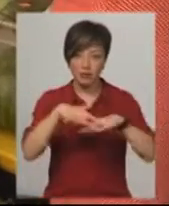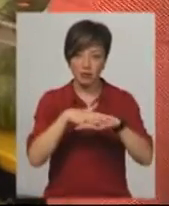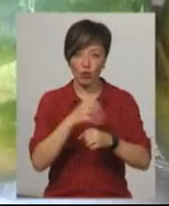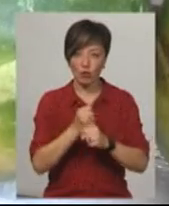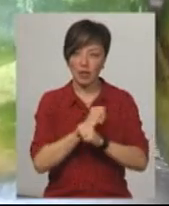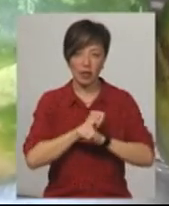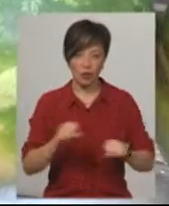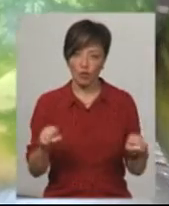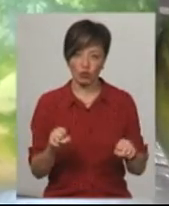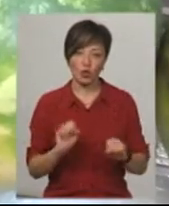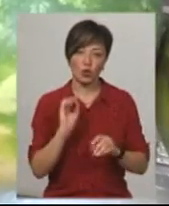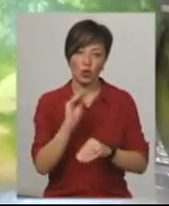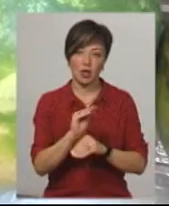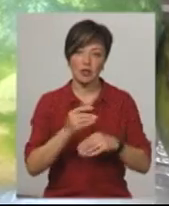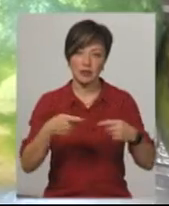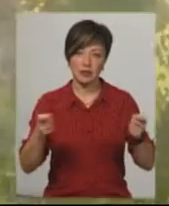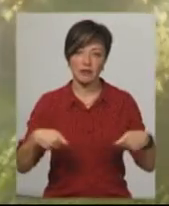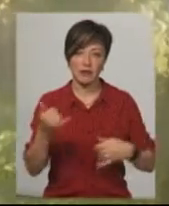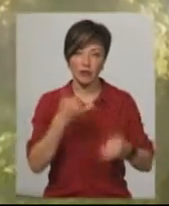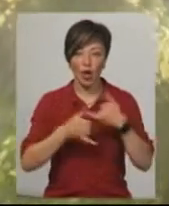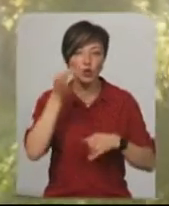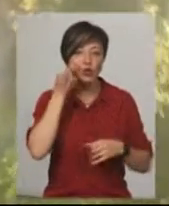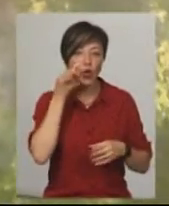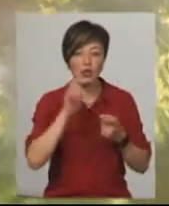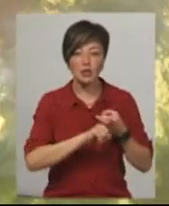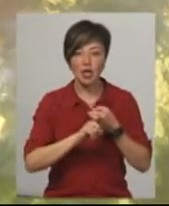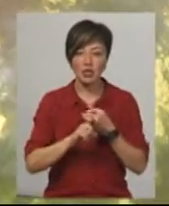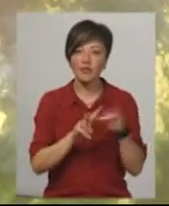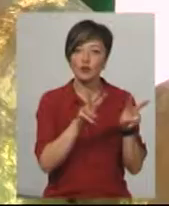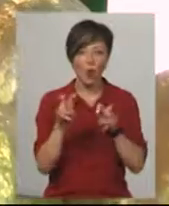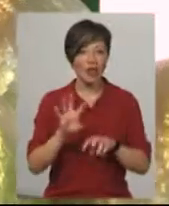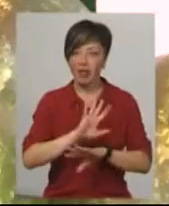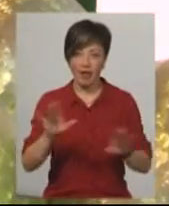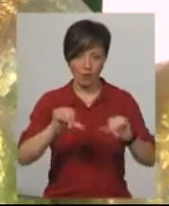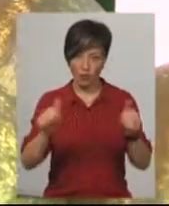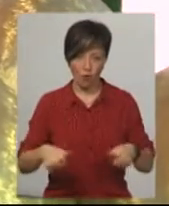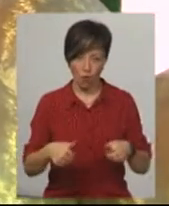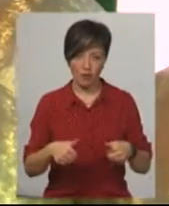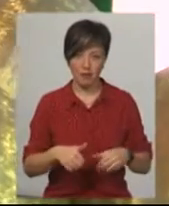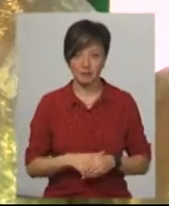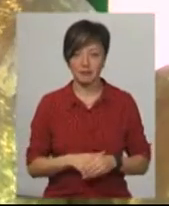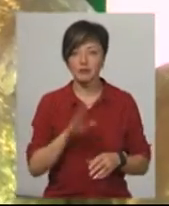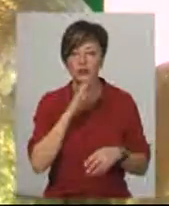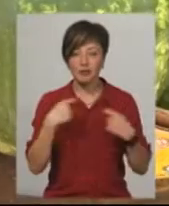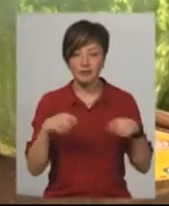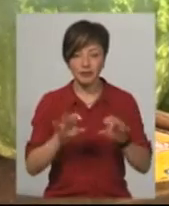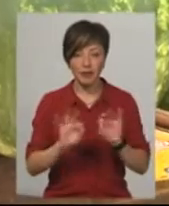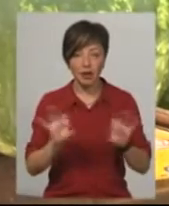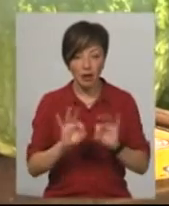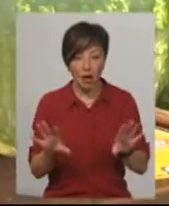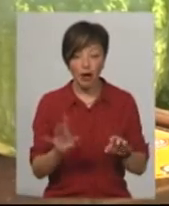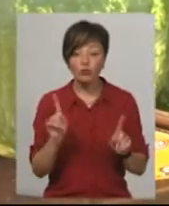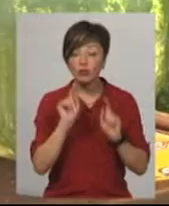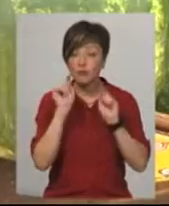робити не можна, додає Ніна Бачмага. Солодкість кавуна залежить від сорту, а не від форми, каже продавчиня Людмила. Жінка розповідає, на